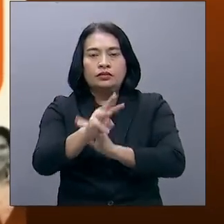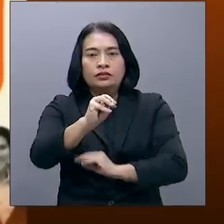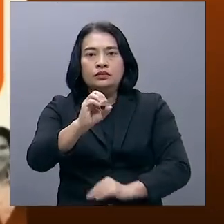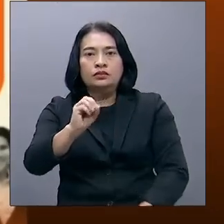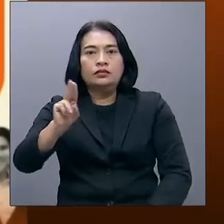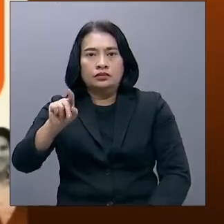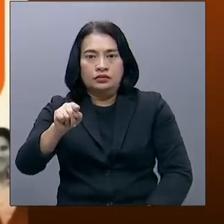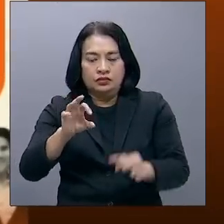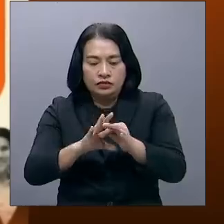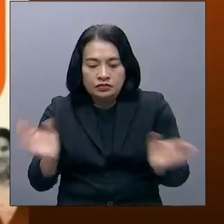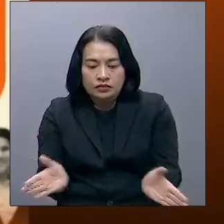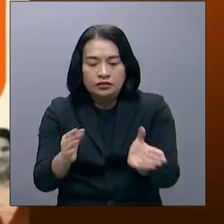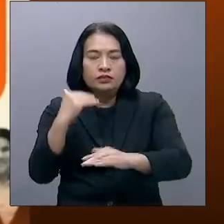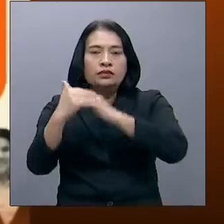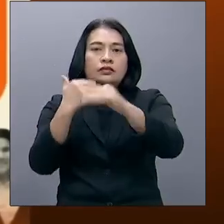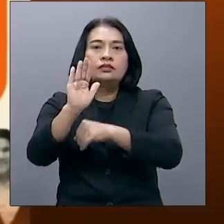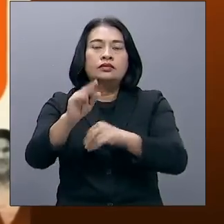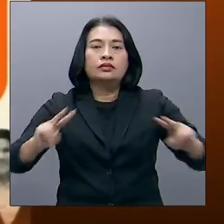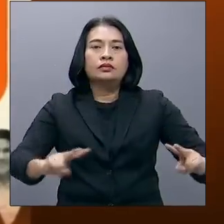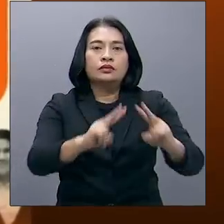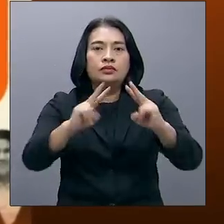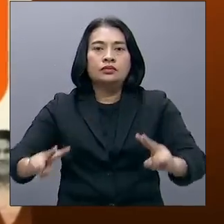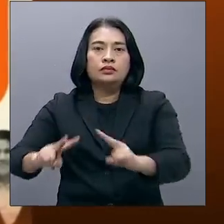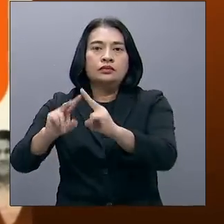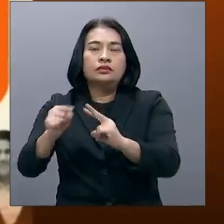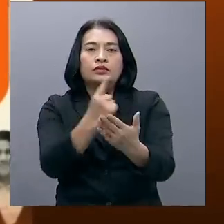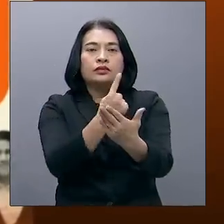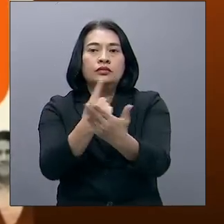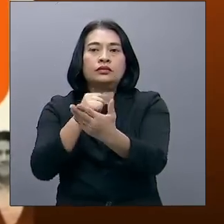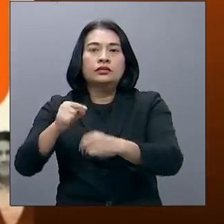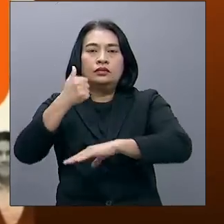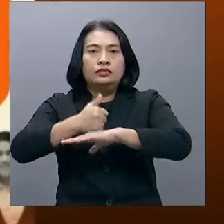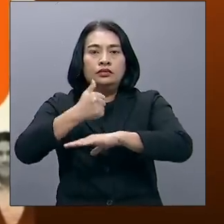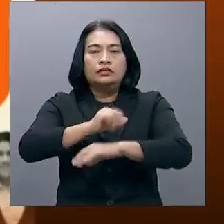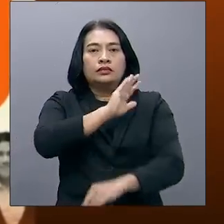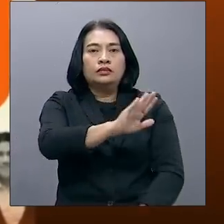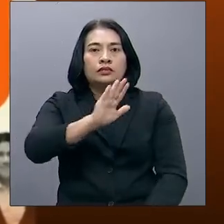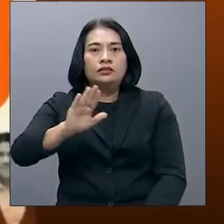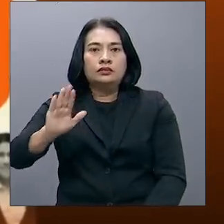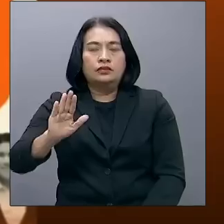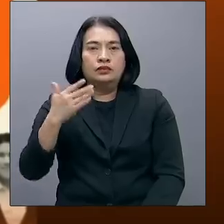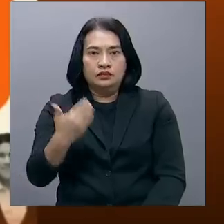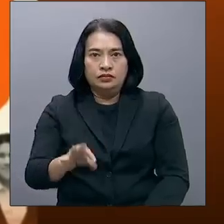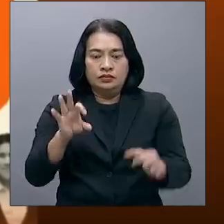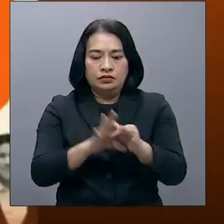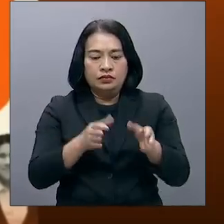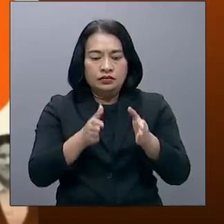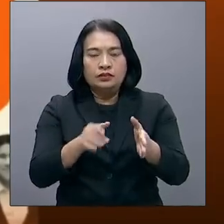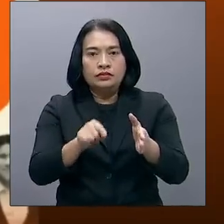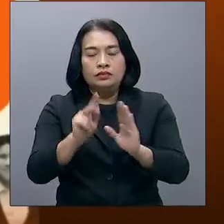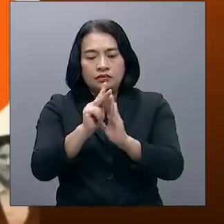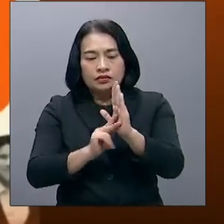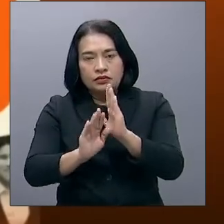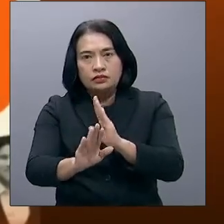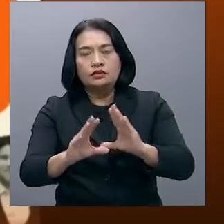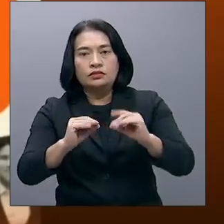คลื่อนผ่านงานภารกิจของแต่ละกระทรวงที่แต่ละพรรคจะมีตัวแทนเป็นรัฐมนตรีค่ะรวมถึงกลไกในฝ่ายนิติบัญญัติของรัฐสภ